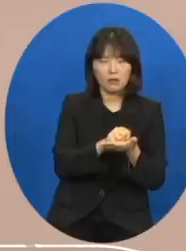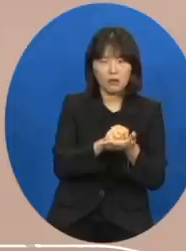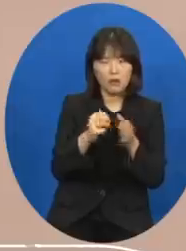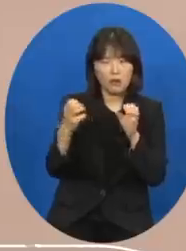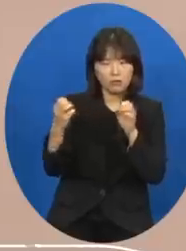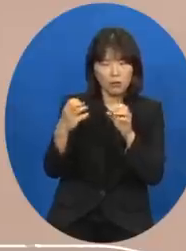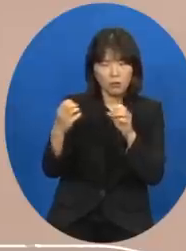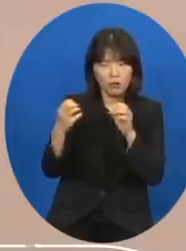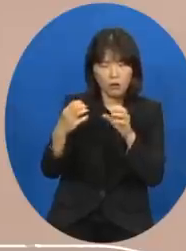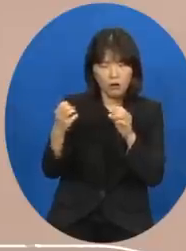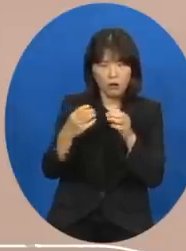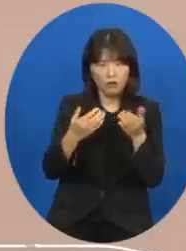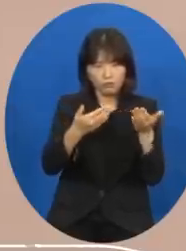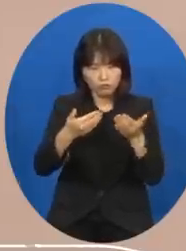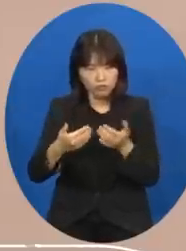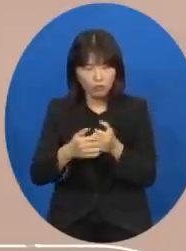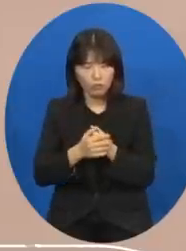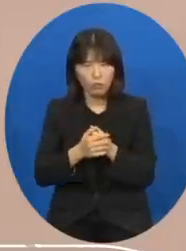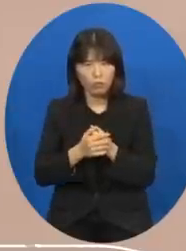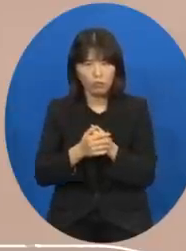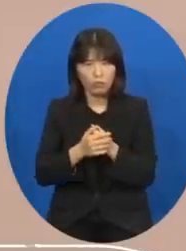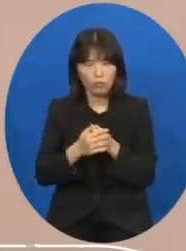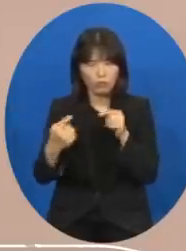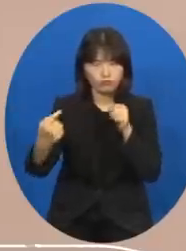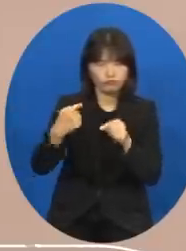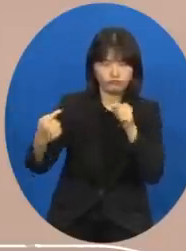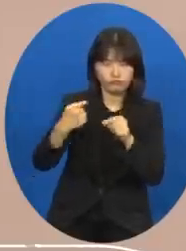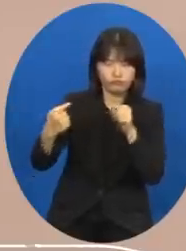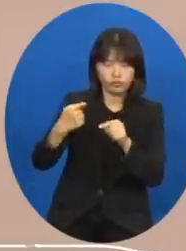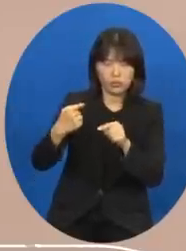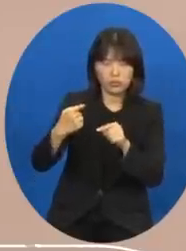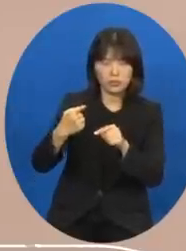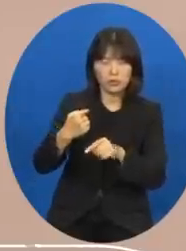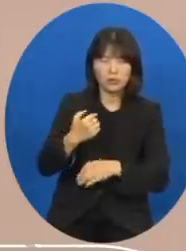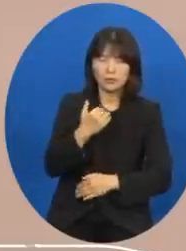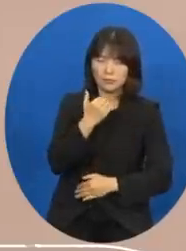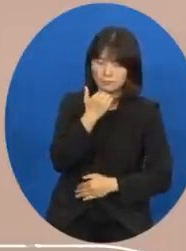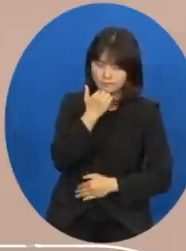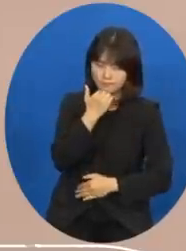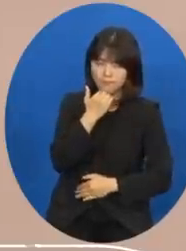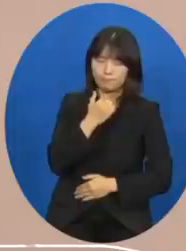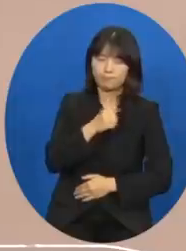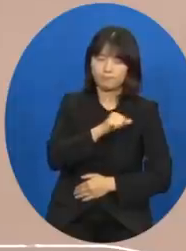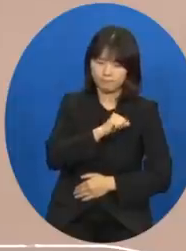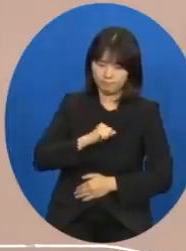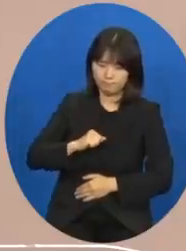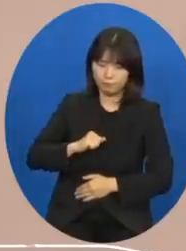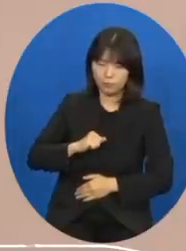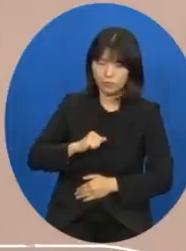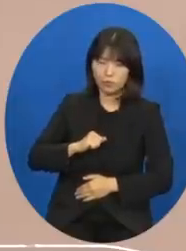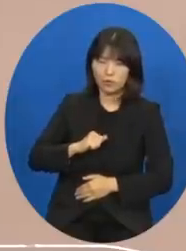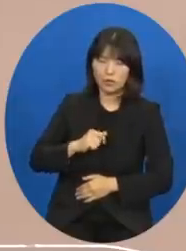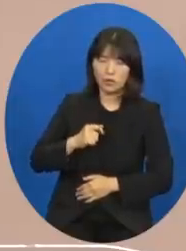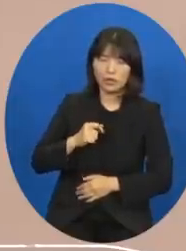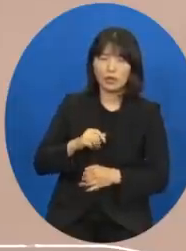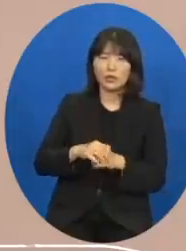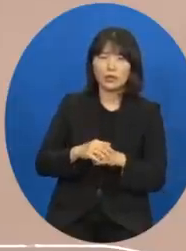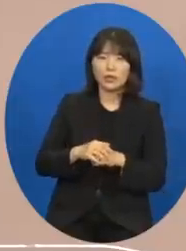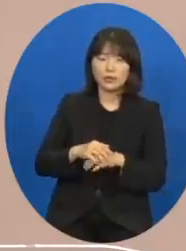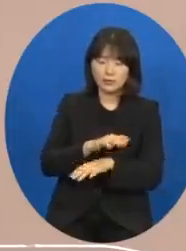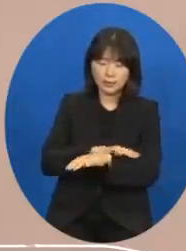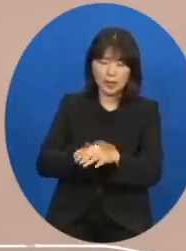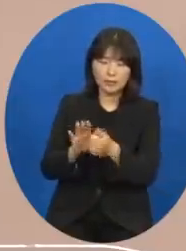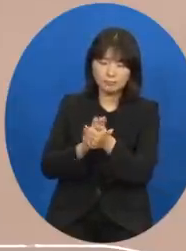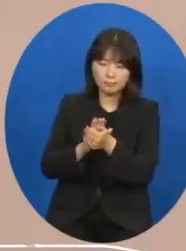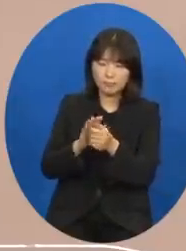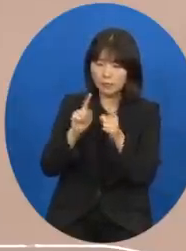상대해주고 말도 안 되는 대화를 잘 참아내 주시고 기다리시고 이렇게 자상하게 말씀하시나.